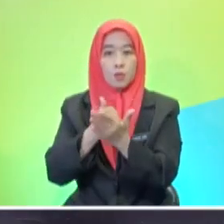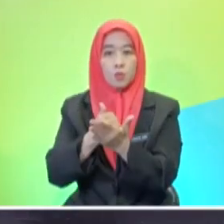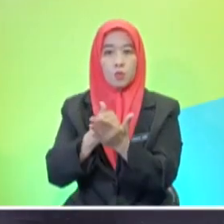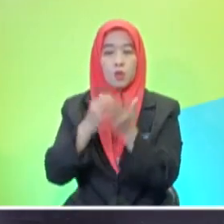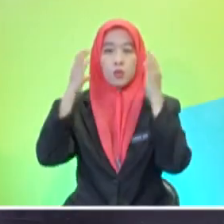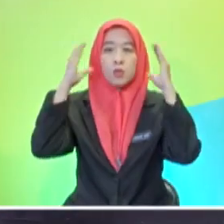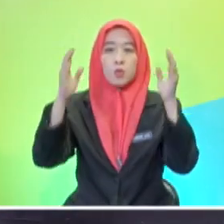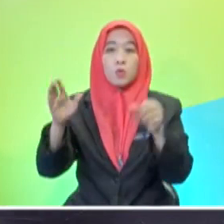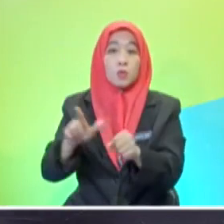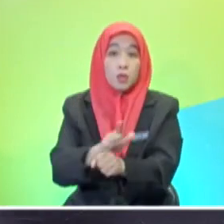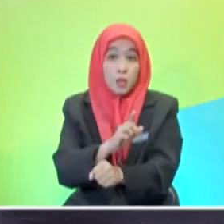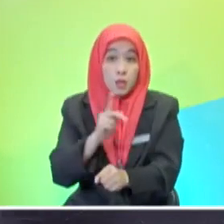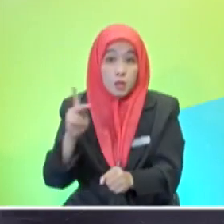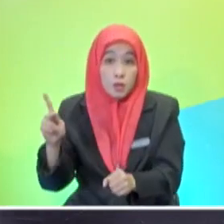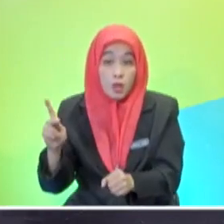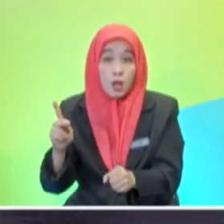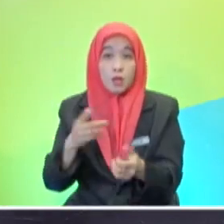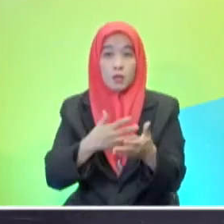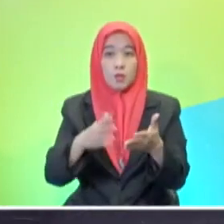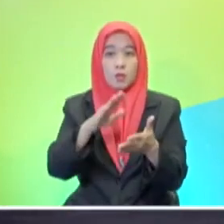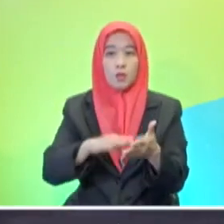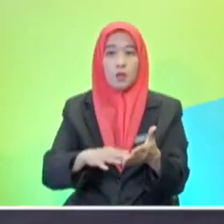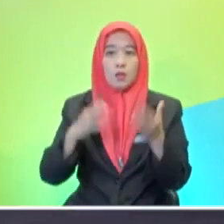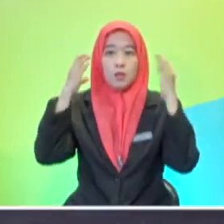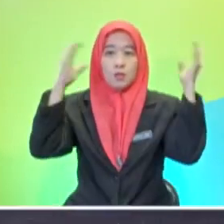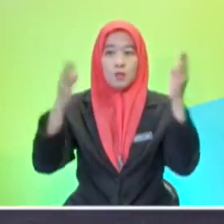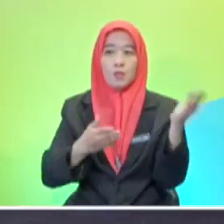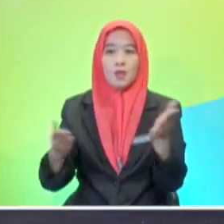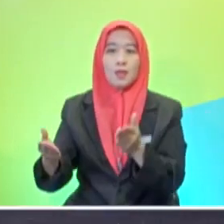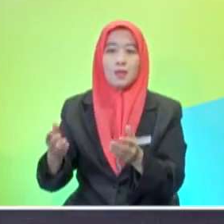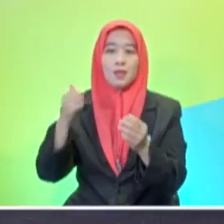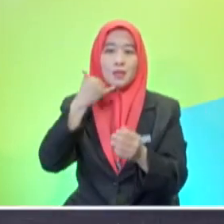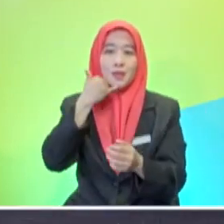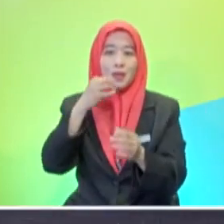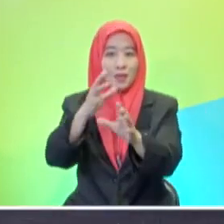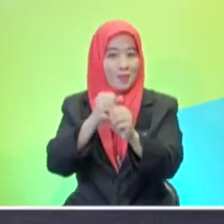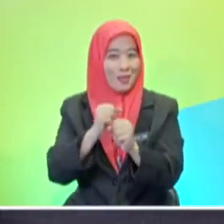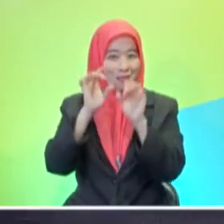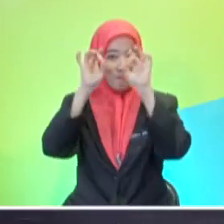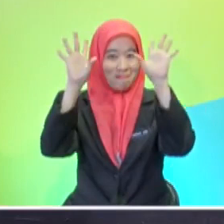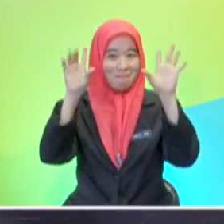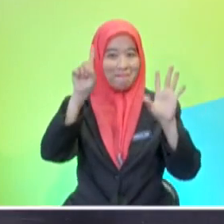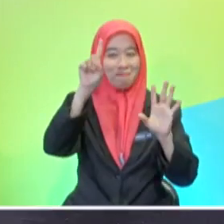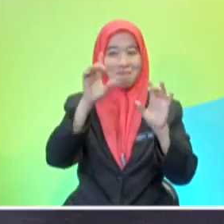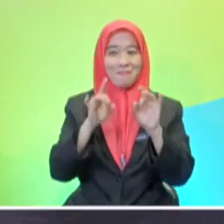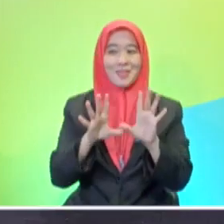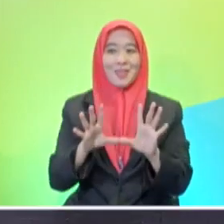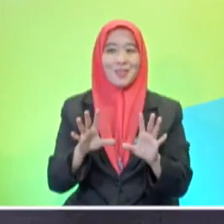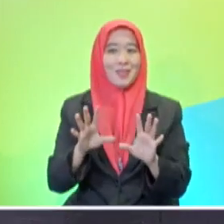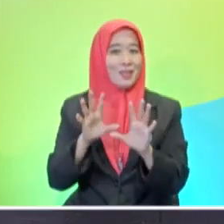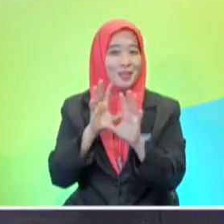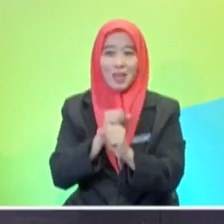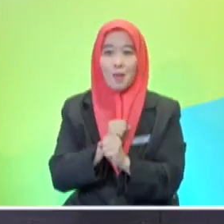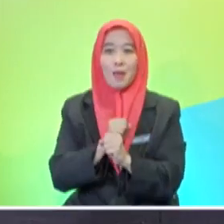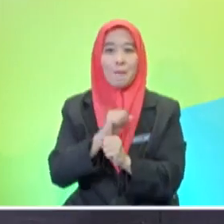kita. Okey. Jadi cikgu berikan Syafiqah lagi satu bintang. Yeay, banyaknya. Cikgu. Terima kasih. Saya dah dapat